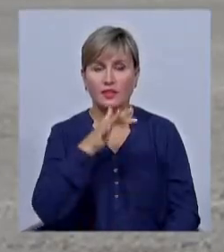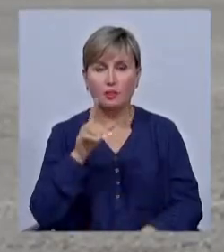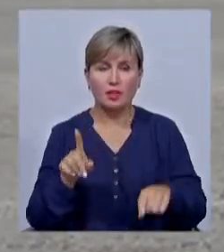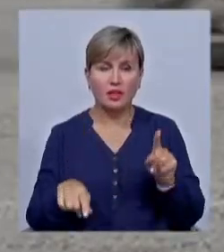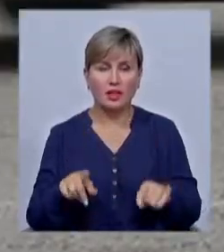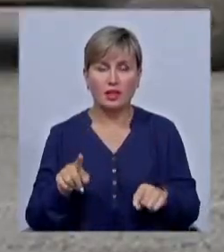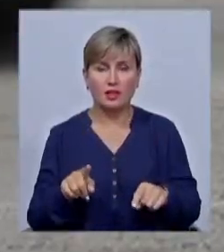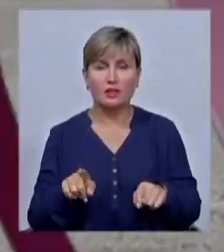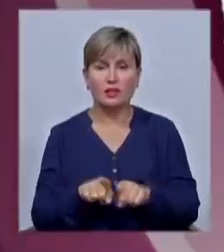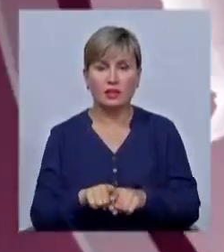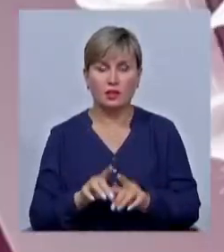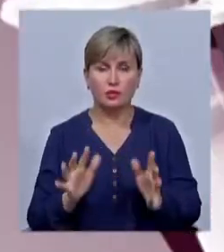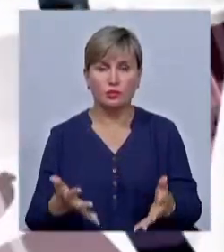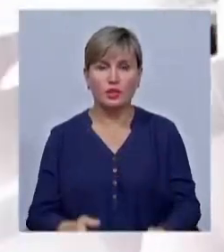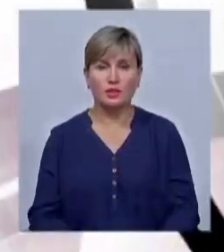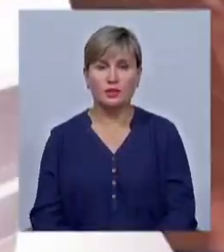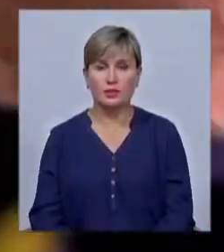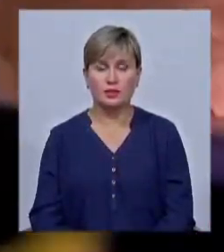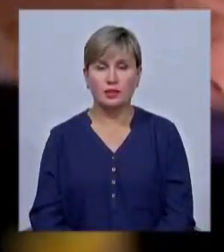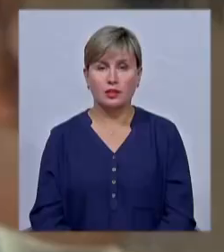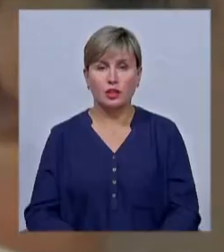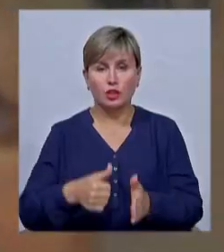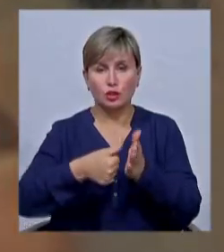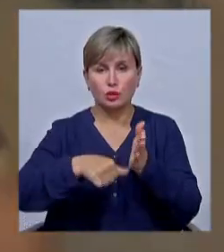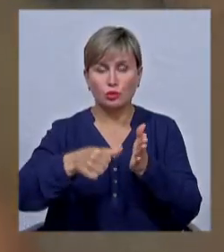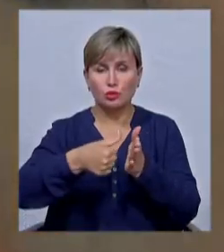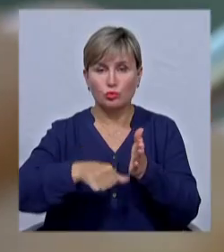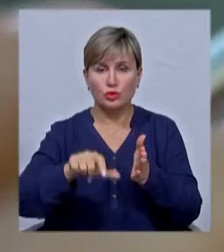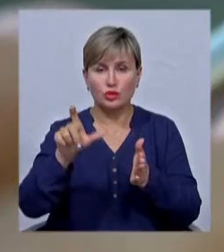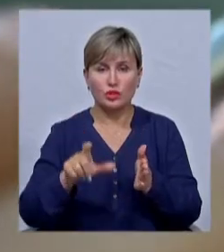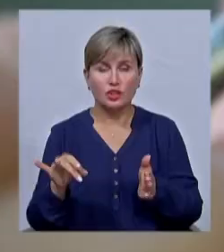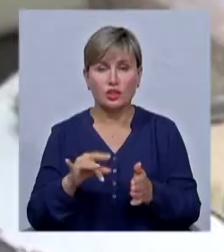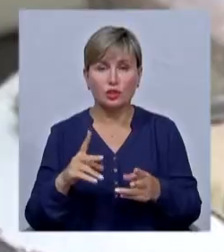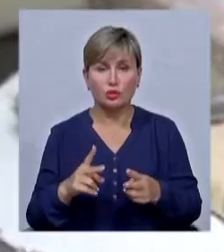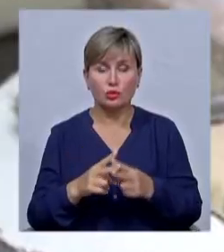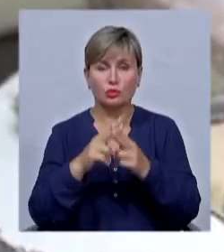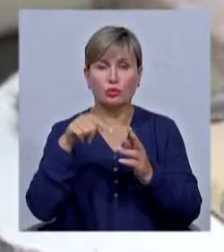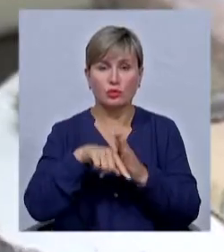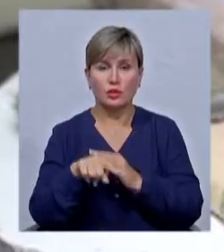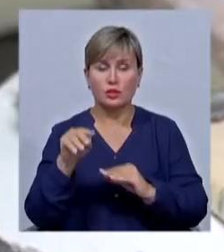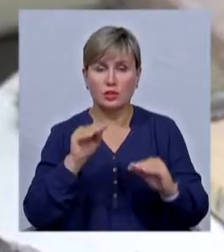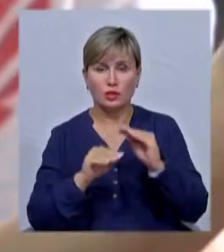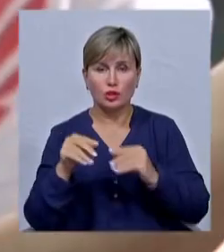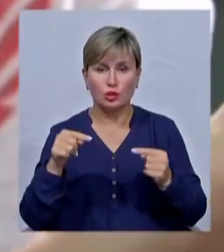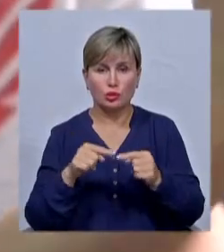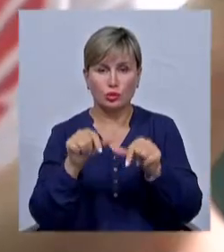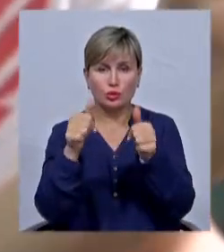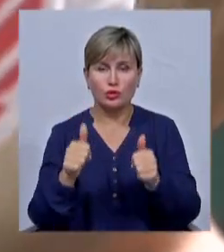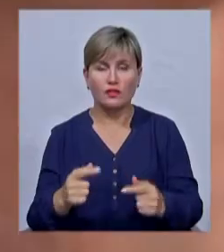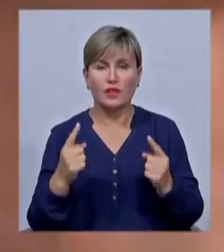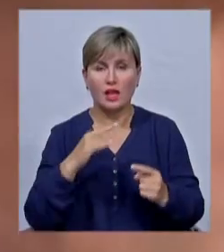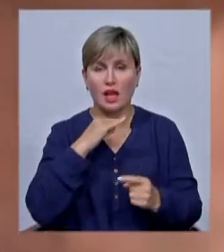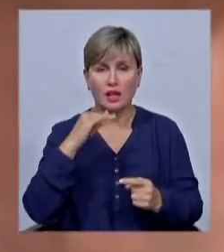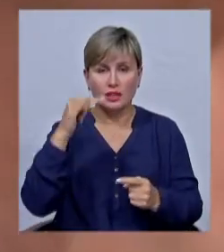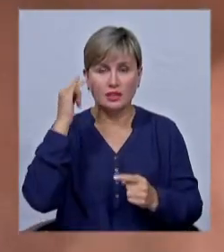казусы скульптор hype реалист из нурсултана вас создал точную фигуру великого казахского